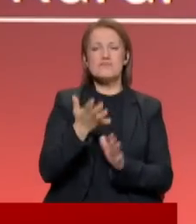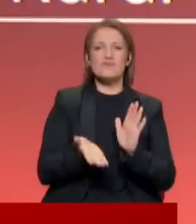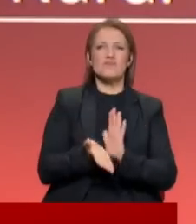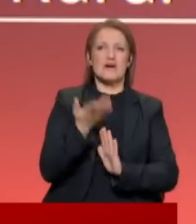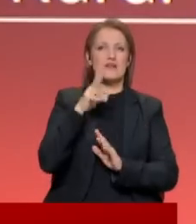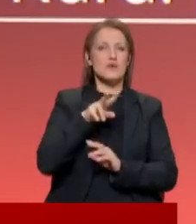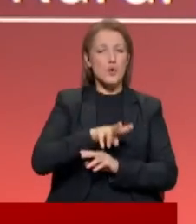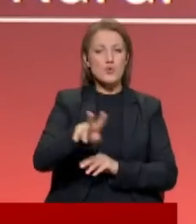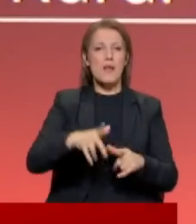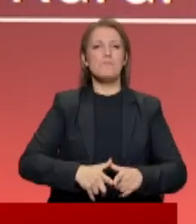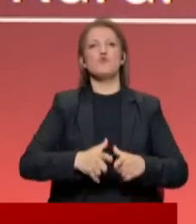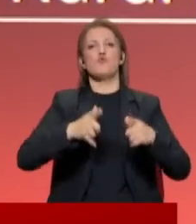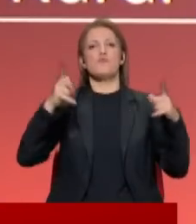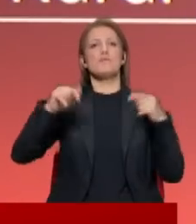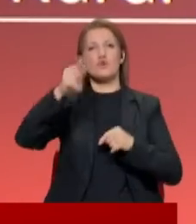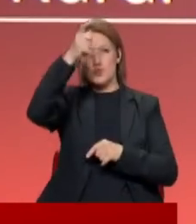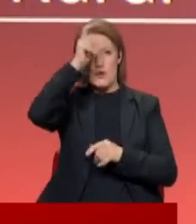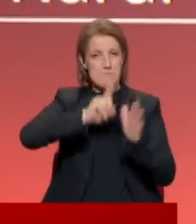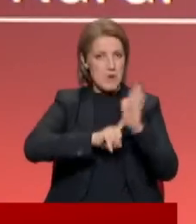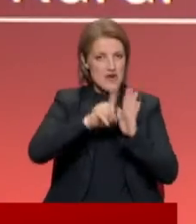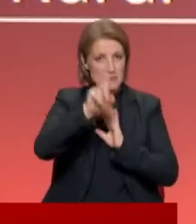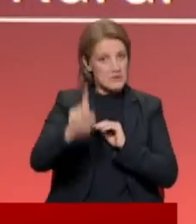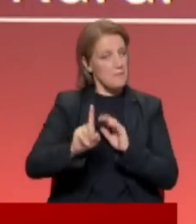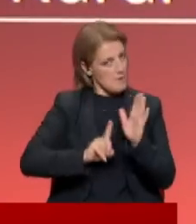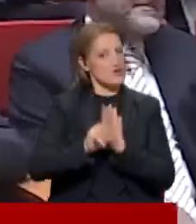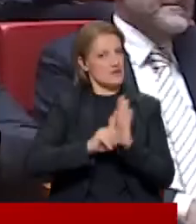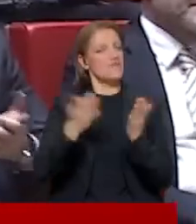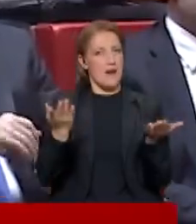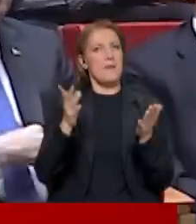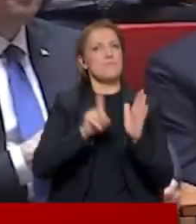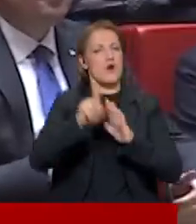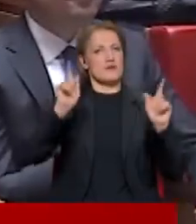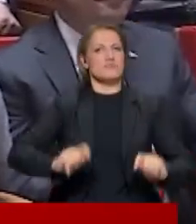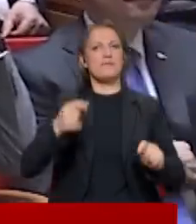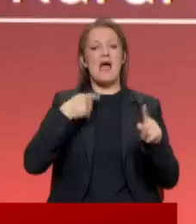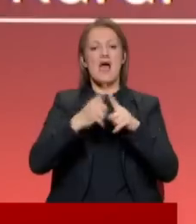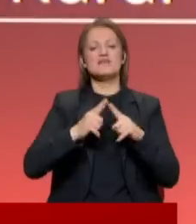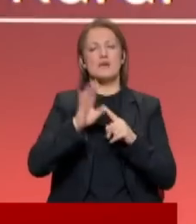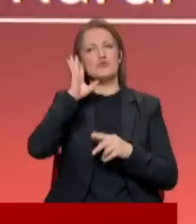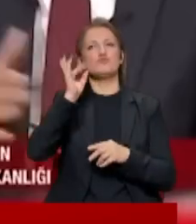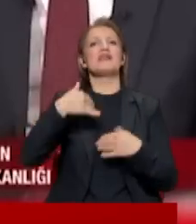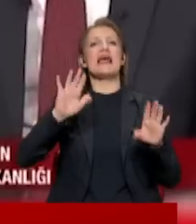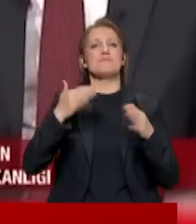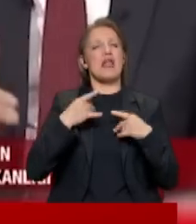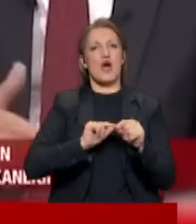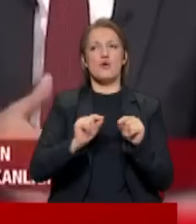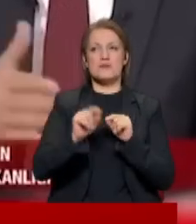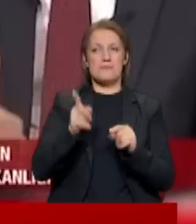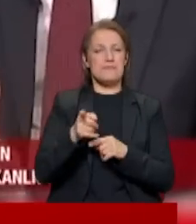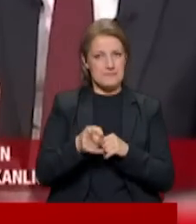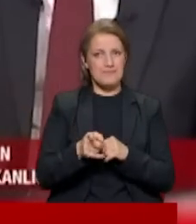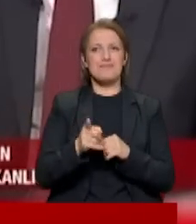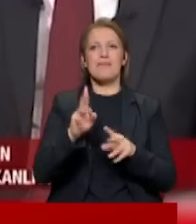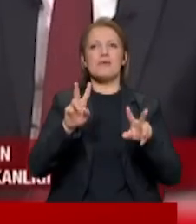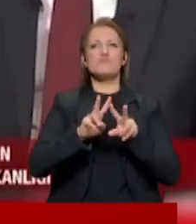büyüme bunu ülkemiz Başarır mı başarır Ve başaracağız Ben hesap uzmanı değilim kabine de olur olmaz ama